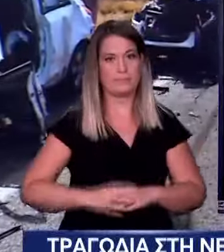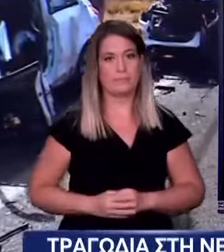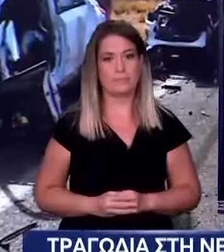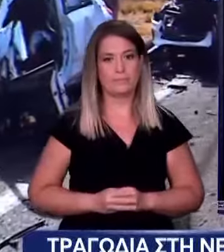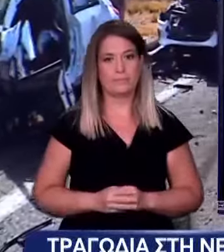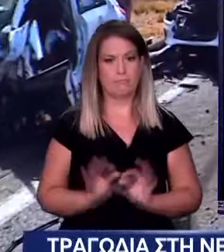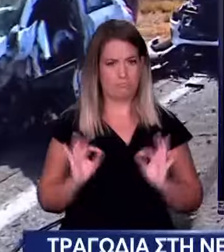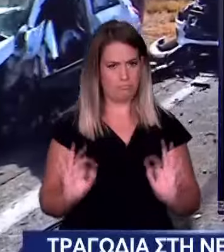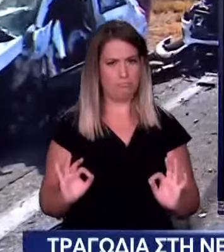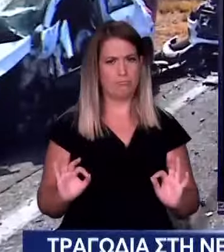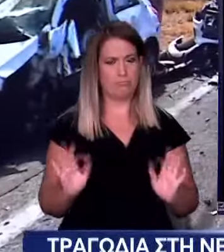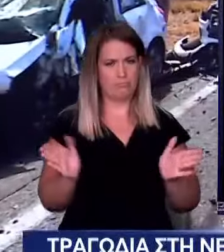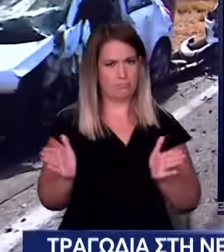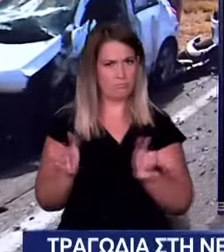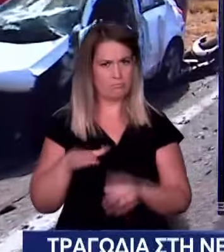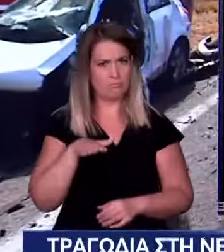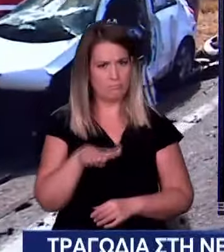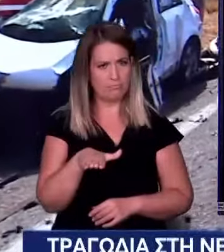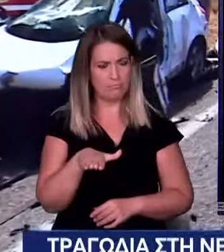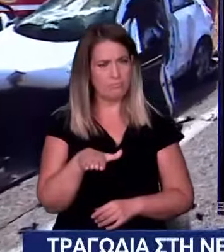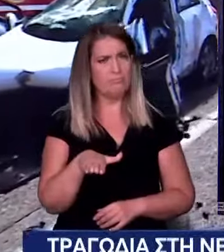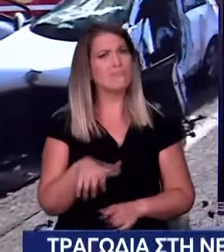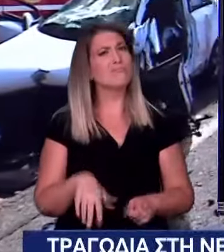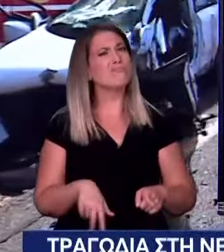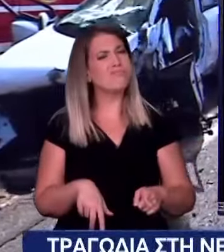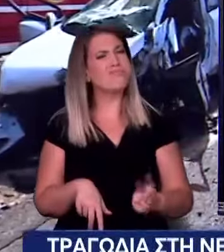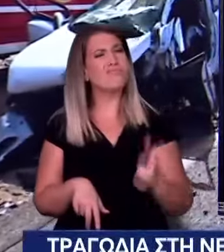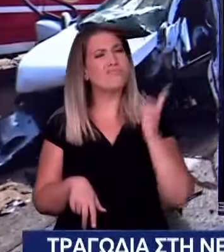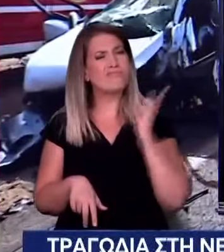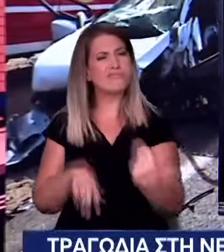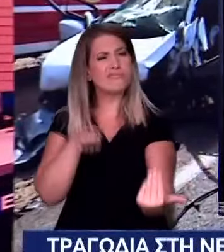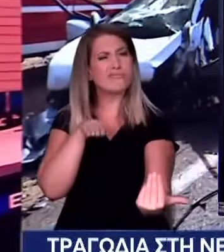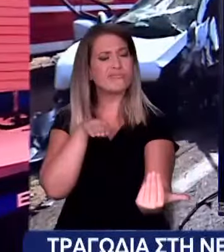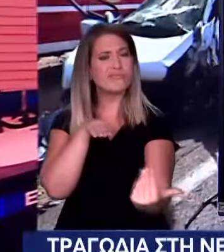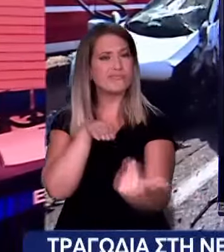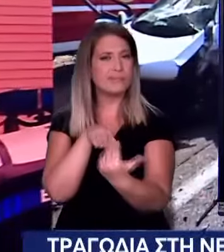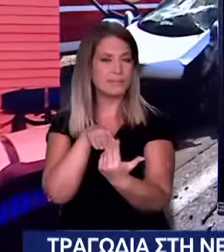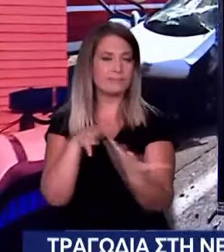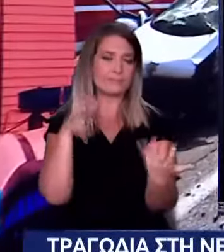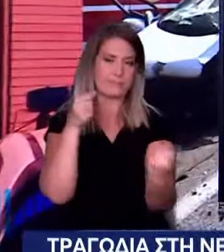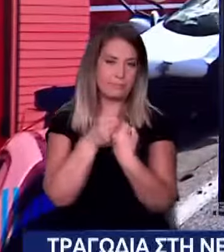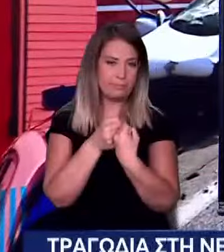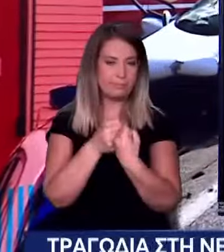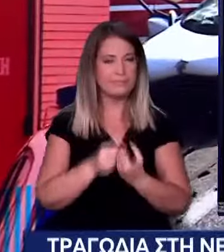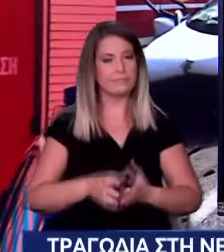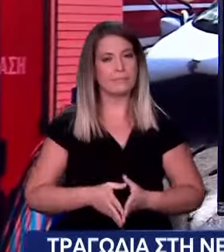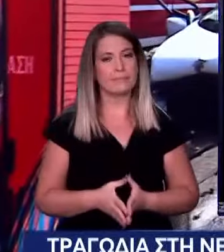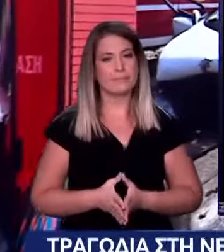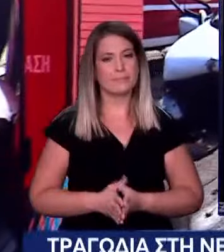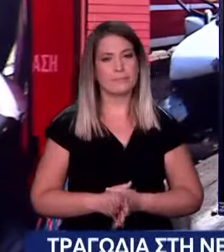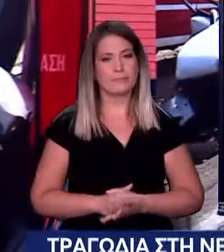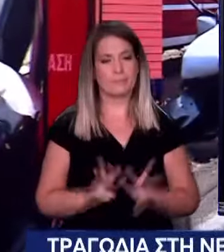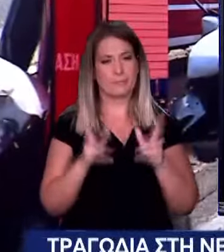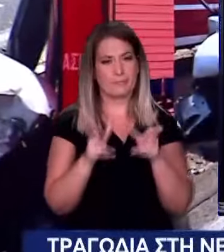Ισιώνει ο δρόμος και πατάει κι άλλο γκάζι. Και φτάνουμε στη μοιραία στιγμή. Παρατηρήστε τώρα εδώ,